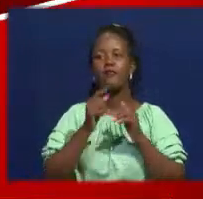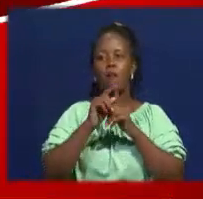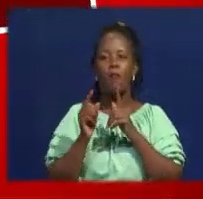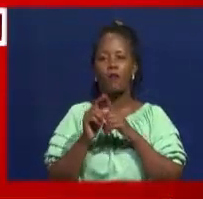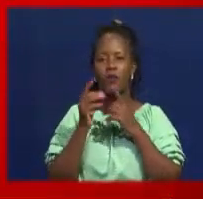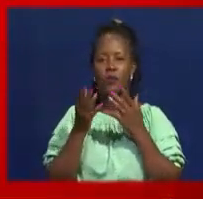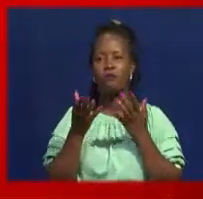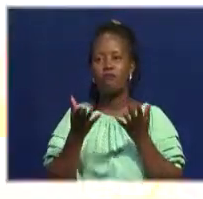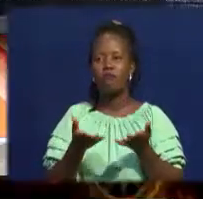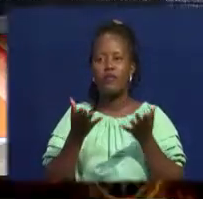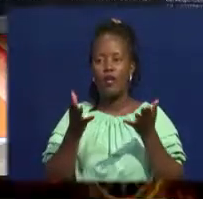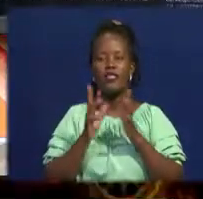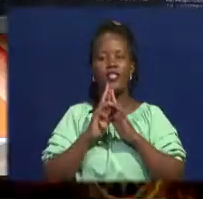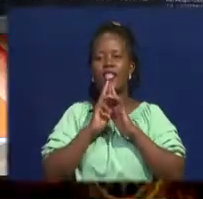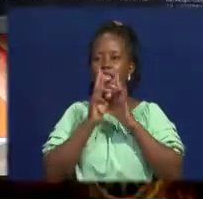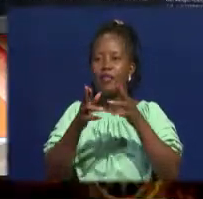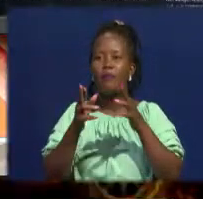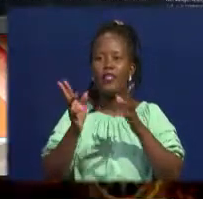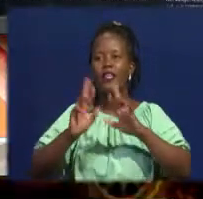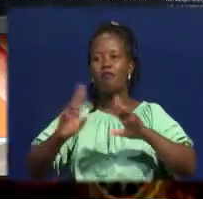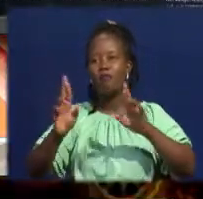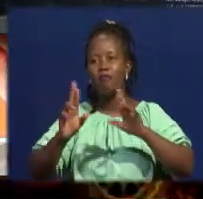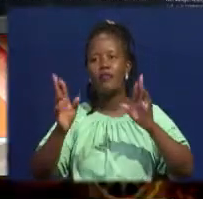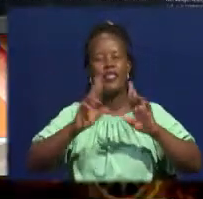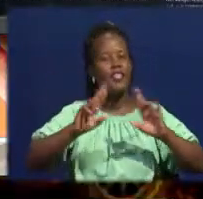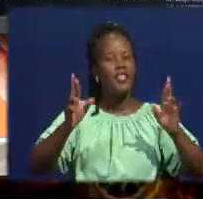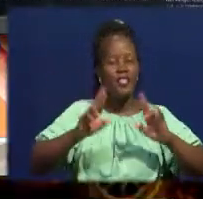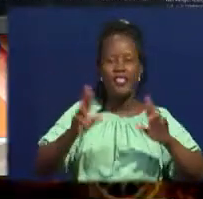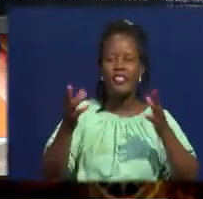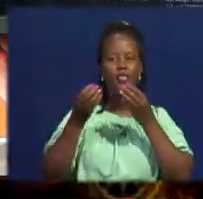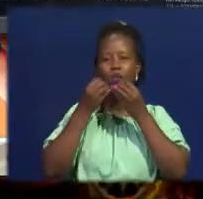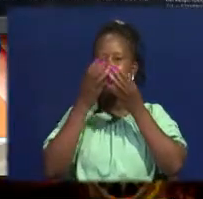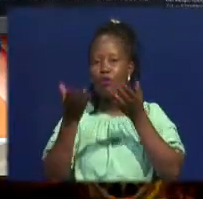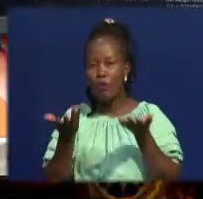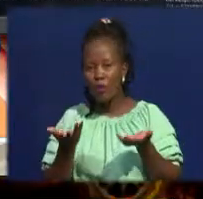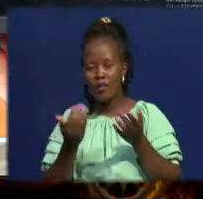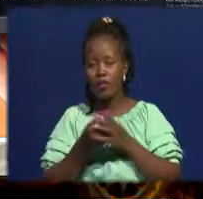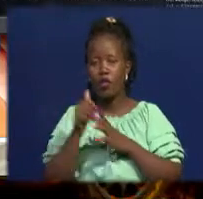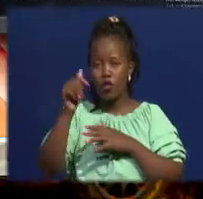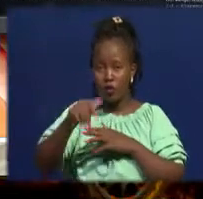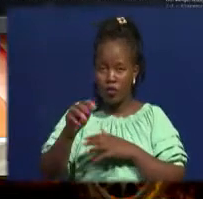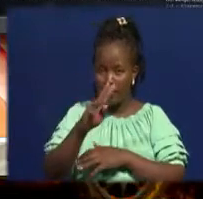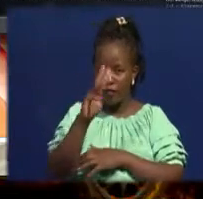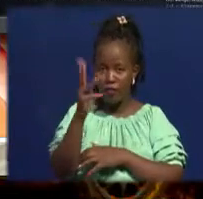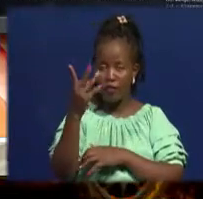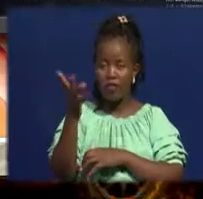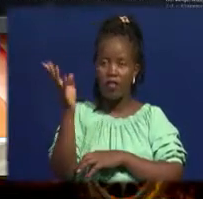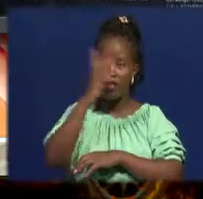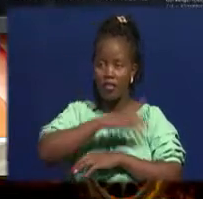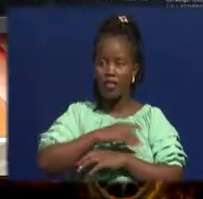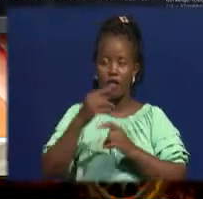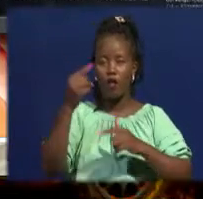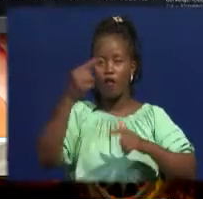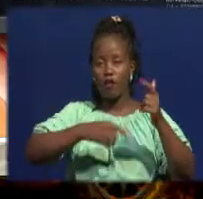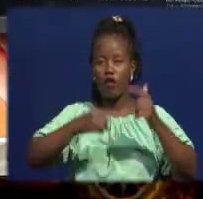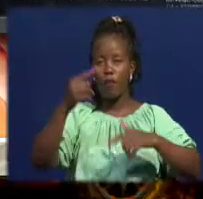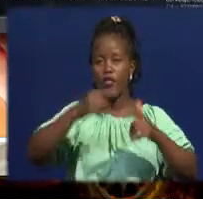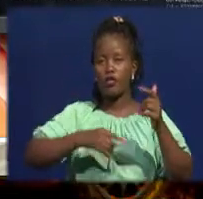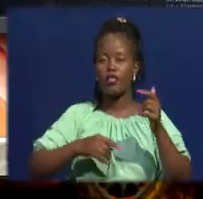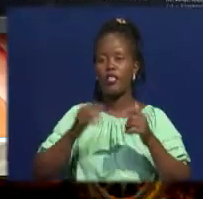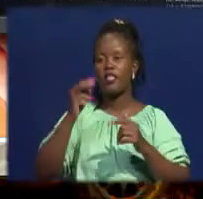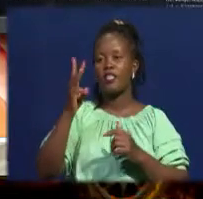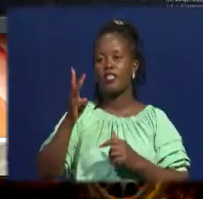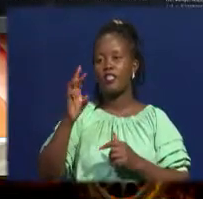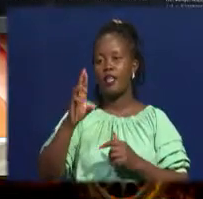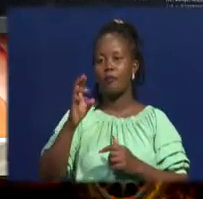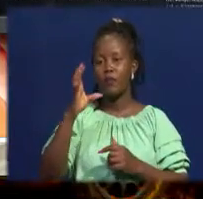tukiwa na mwelekezi wangu na habari wetu wako tayari kutupasha, ikizingatiwa kwamba leo ni siku ya nne au mashindano hayo mbio za magari ya WRC